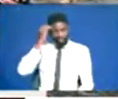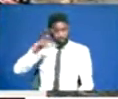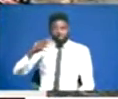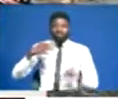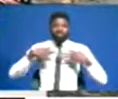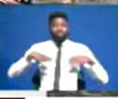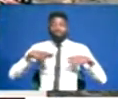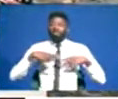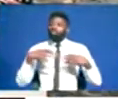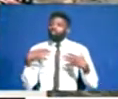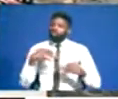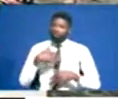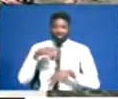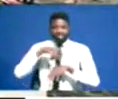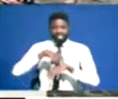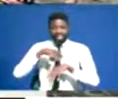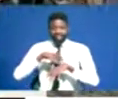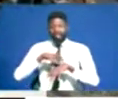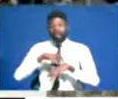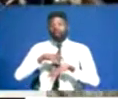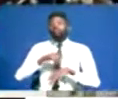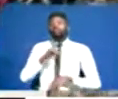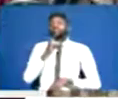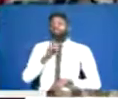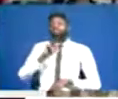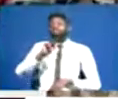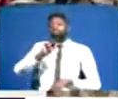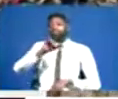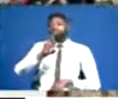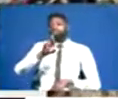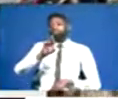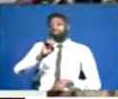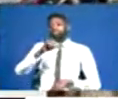hyenas attacked 9-year-old Njoroge Mariga, cutting short his life.